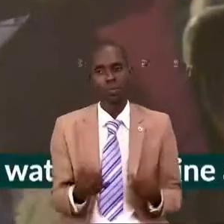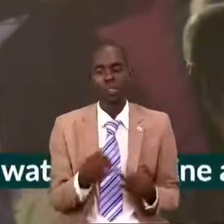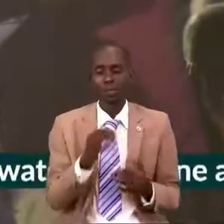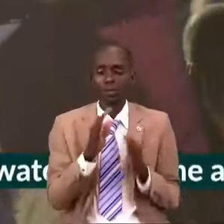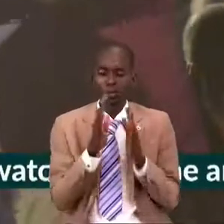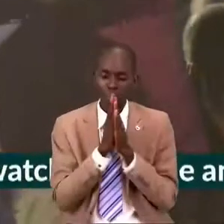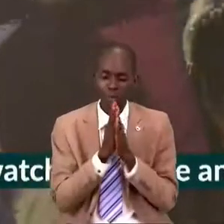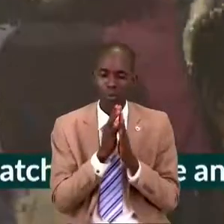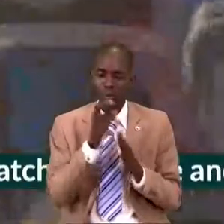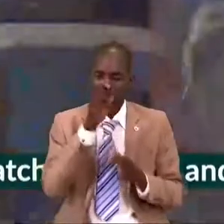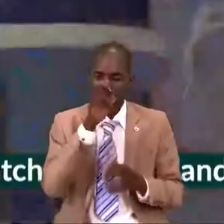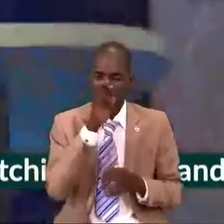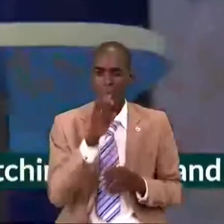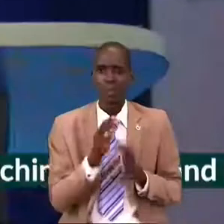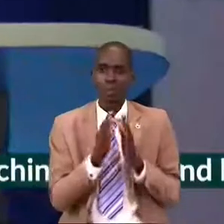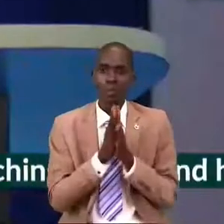tour.